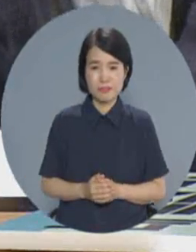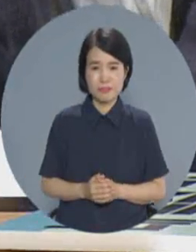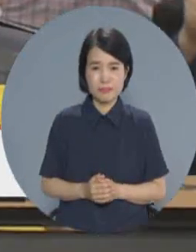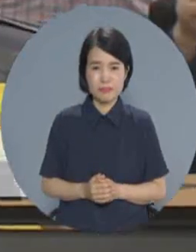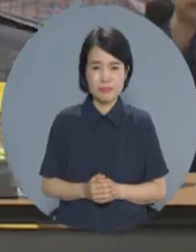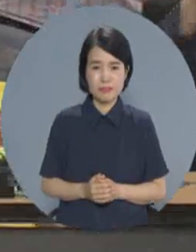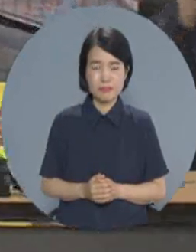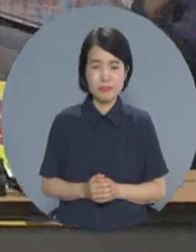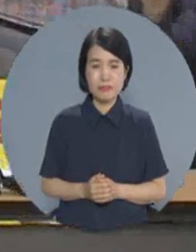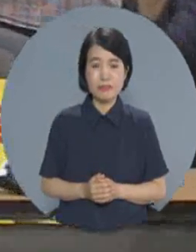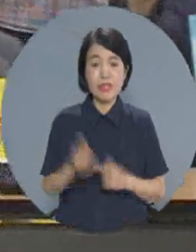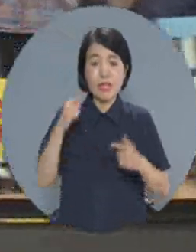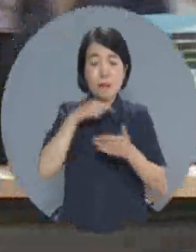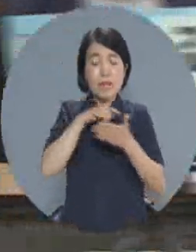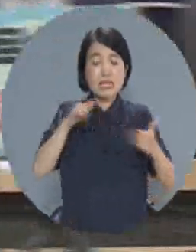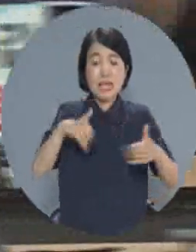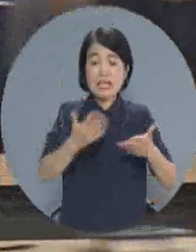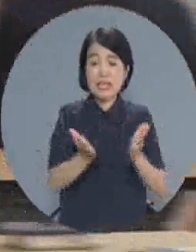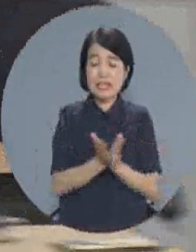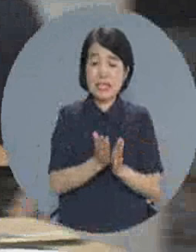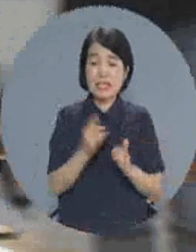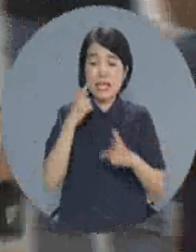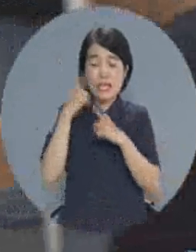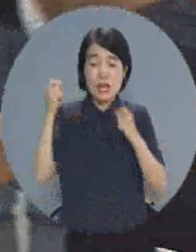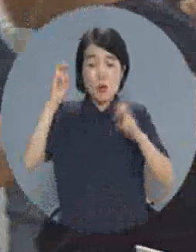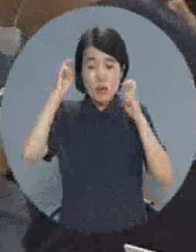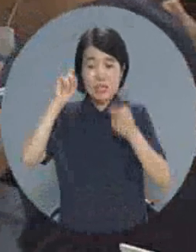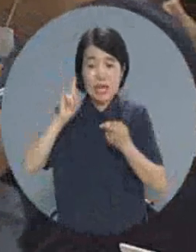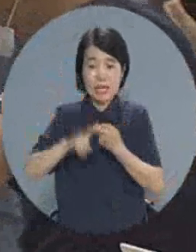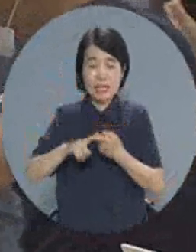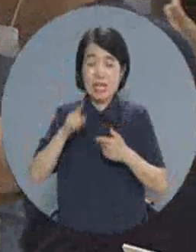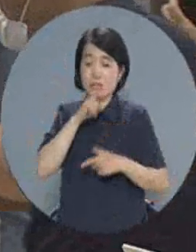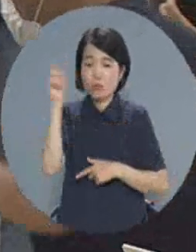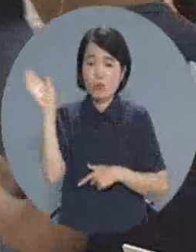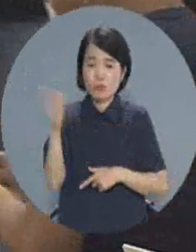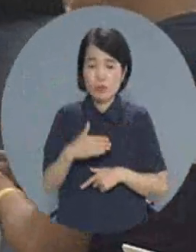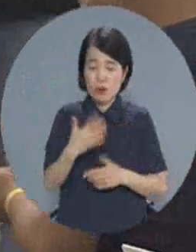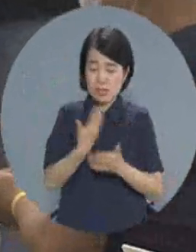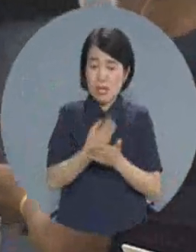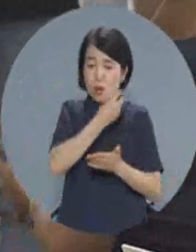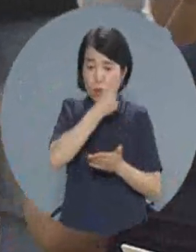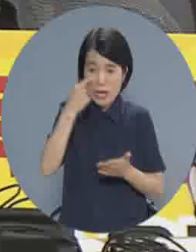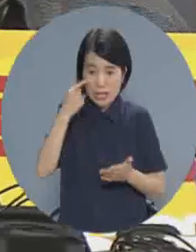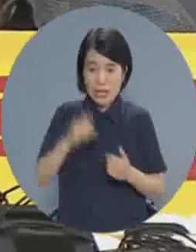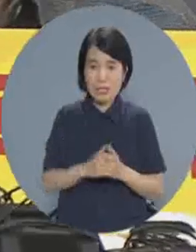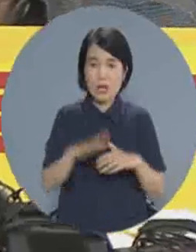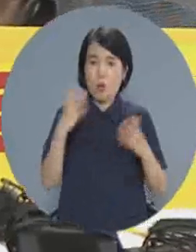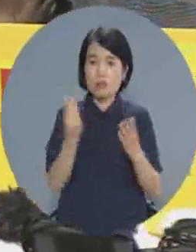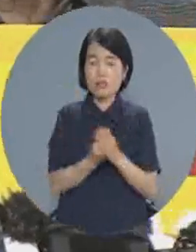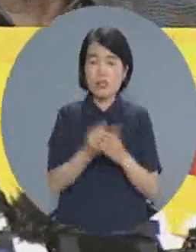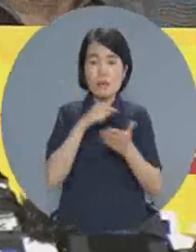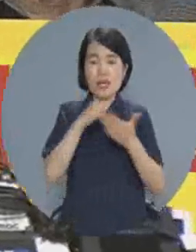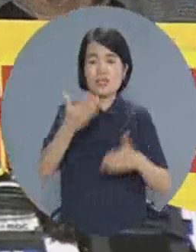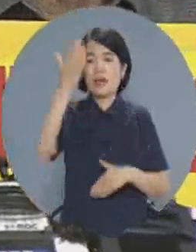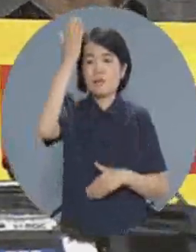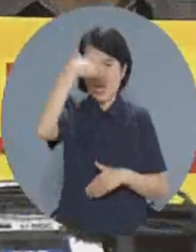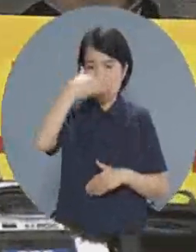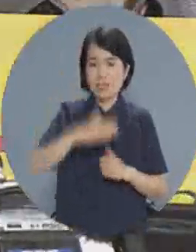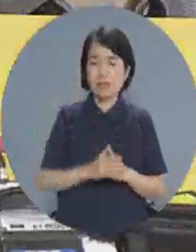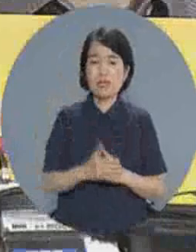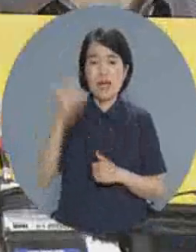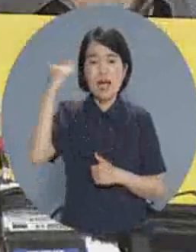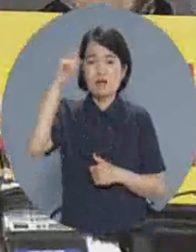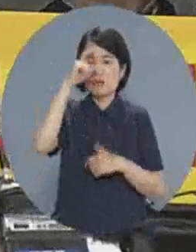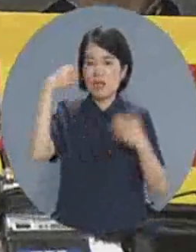했죠. 피해자 단체는 일본 전범기업에 대한 소송부터 자료 확인까지 온전히 피해자의 몫이었다며